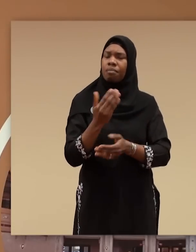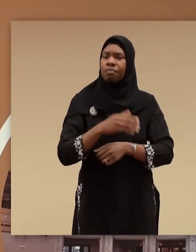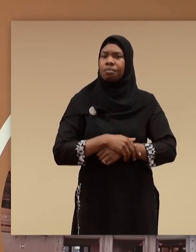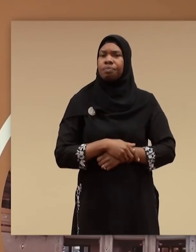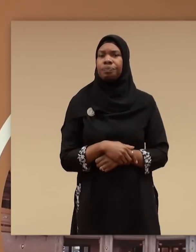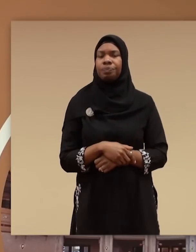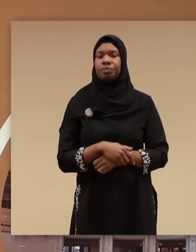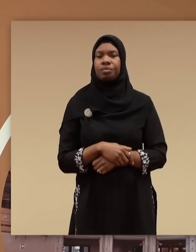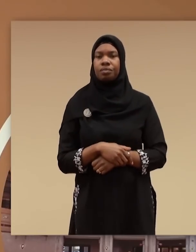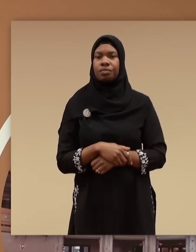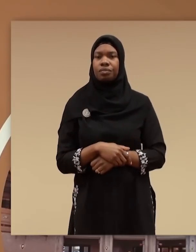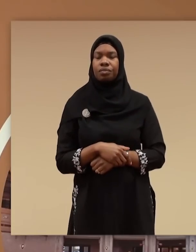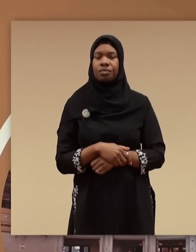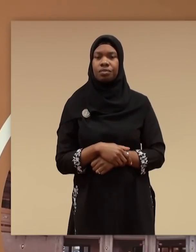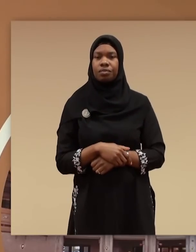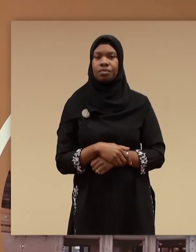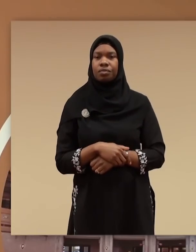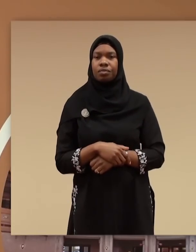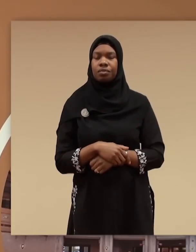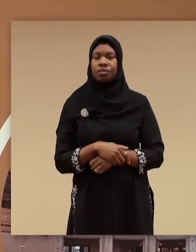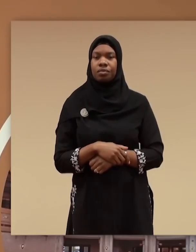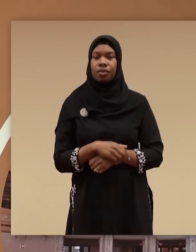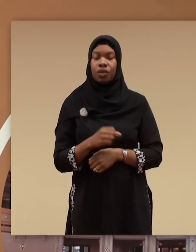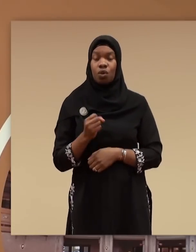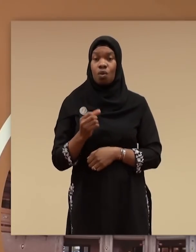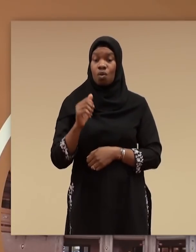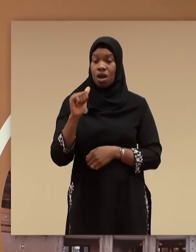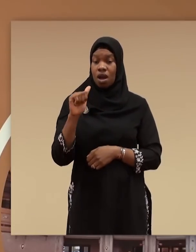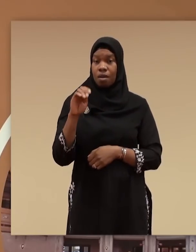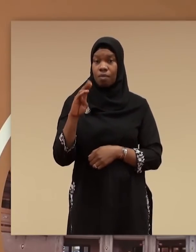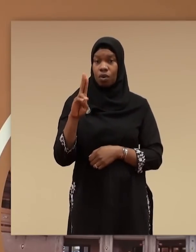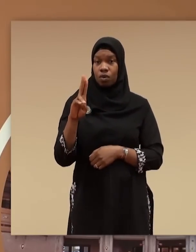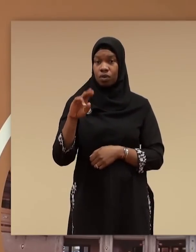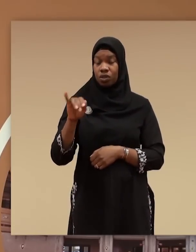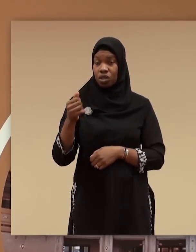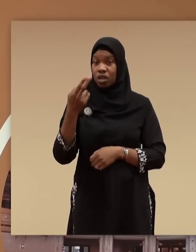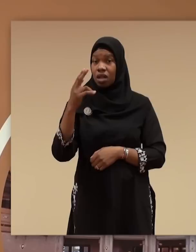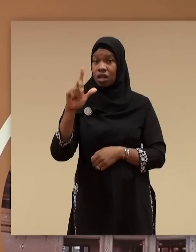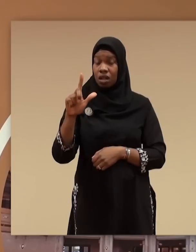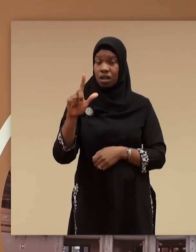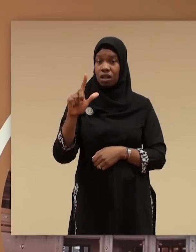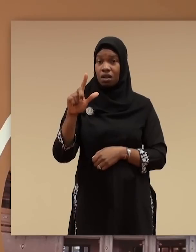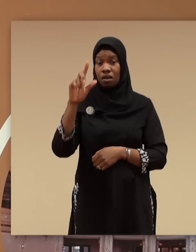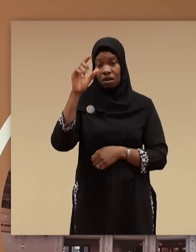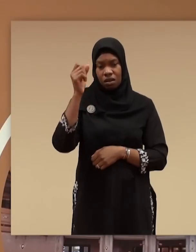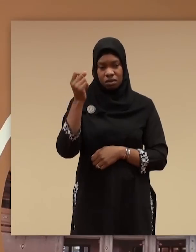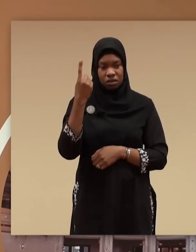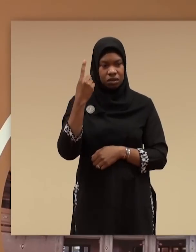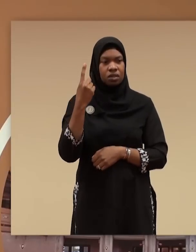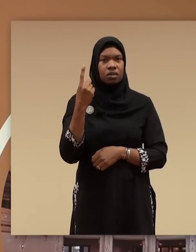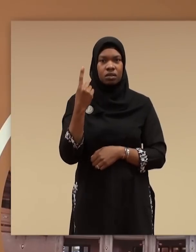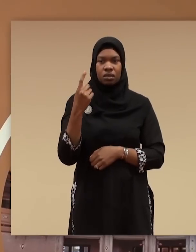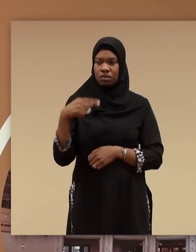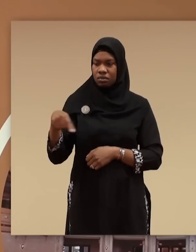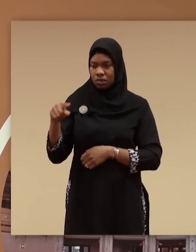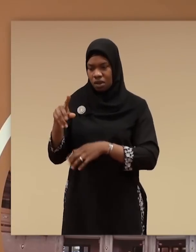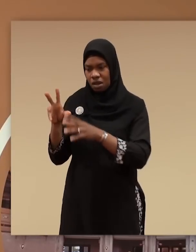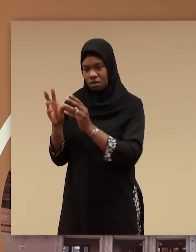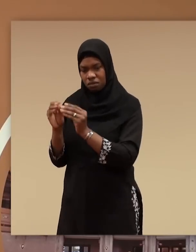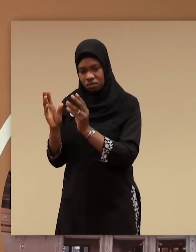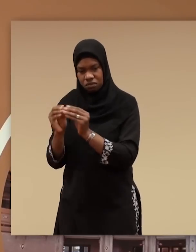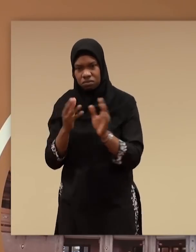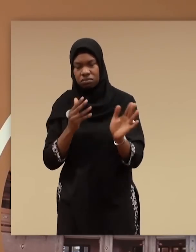is a conspiracy bin net at night. And they said, هَذَا